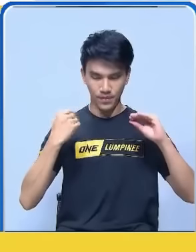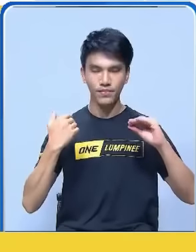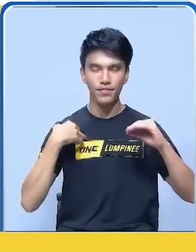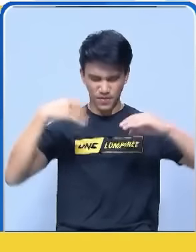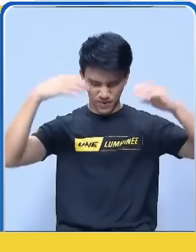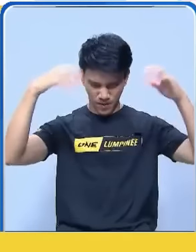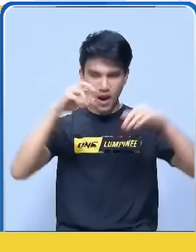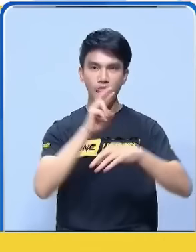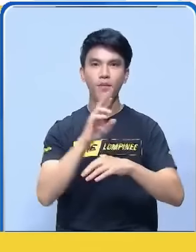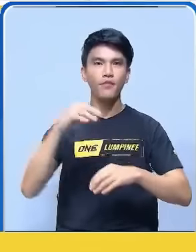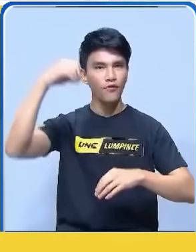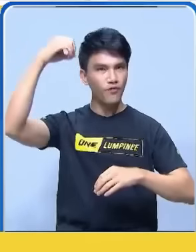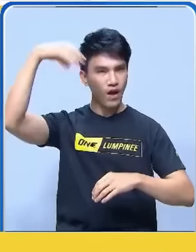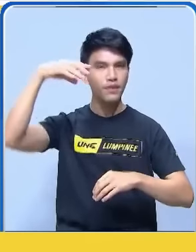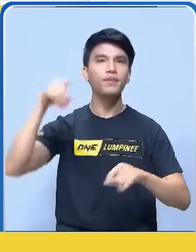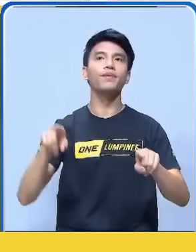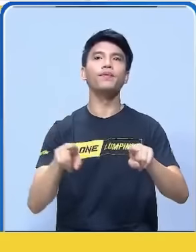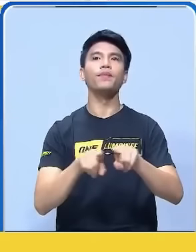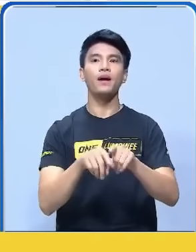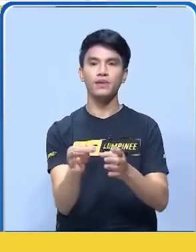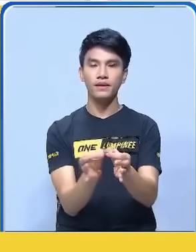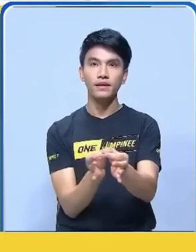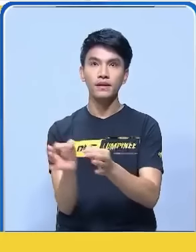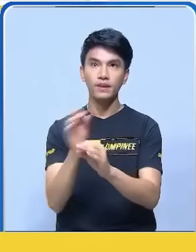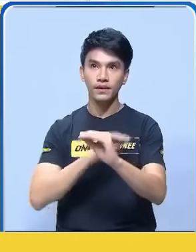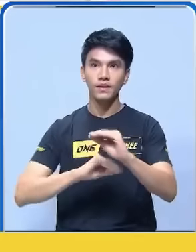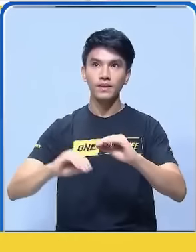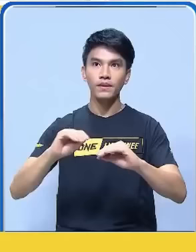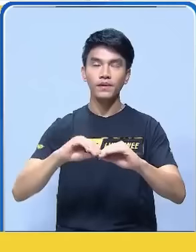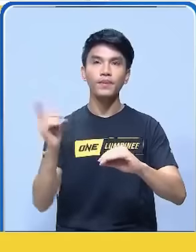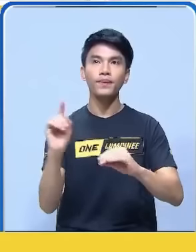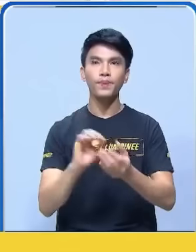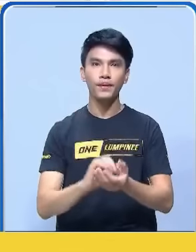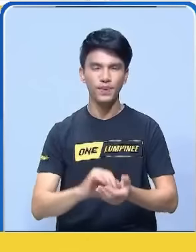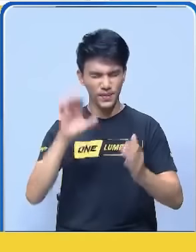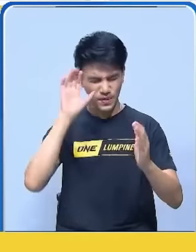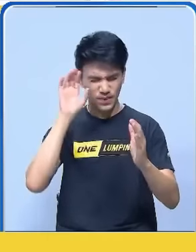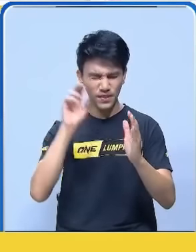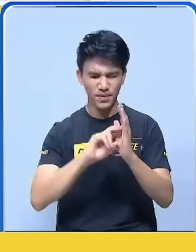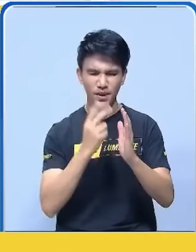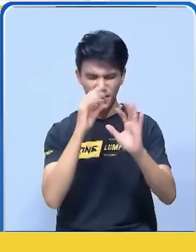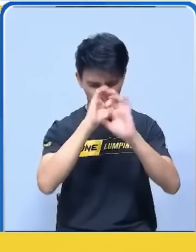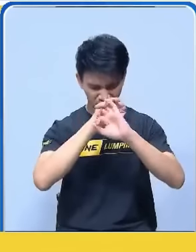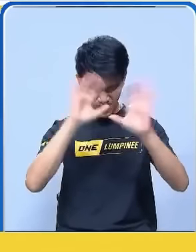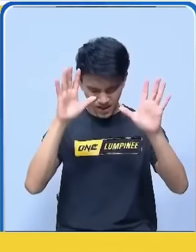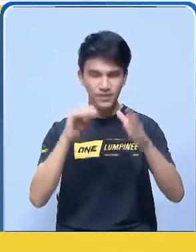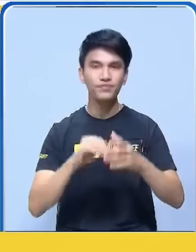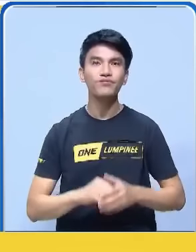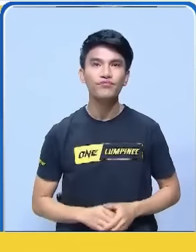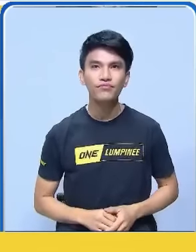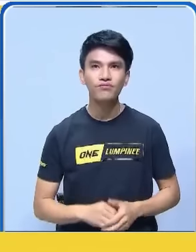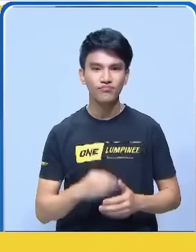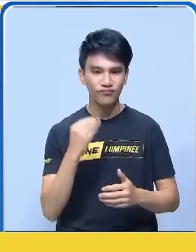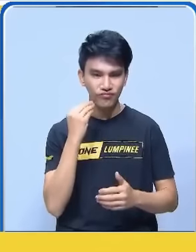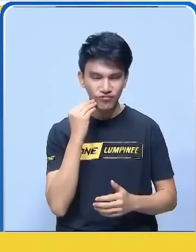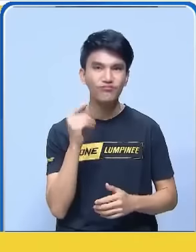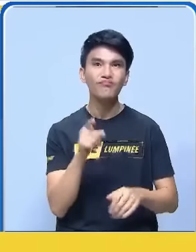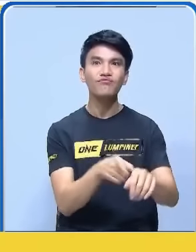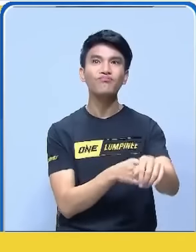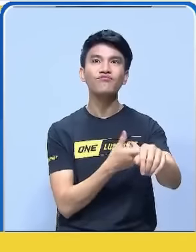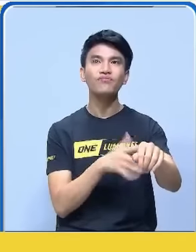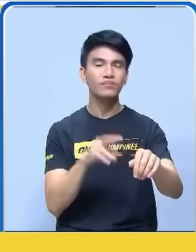บไฟเหมือนกัน เพราะว่าดร.เอ๊ก็เหมือนอธิบายให้เป็นภาษาชาวบ้านที่เห็นภาพ ใช ่ผนังจมน้ำบ้านจมน้ำอยู่นาน